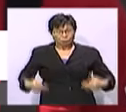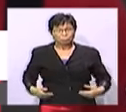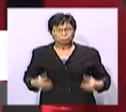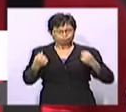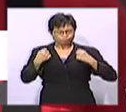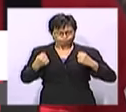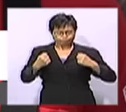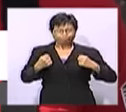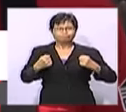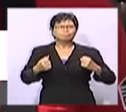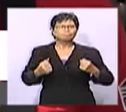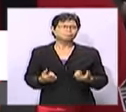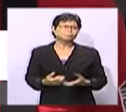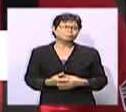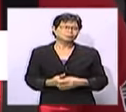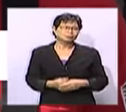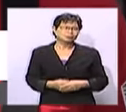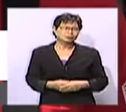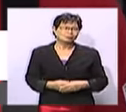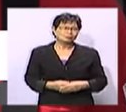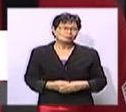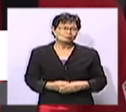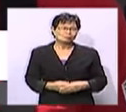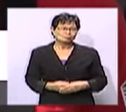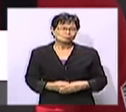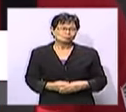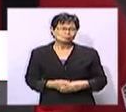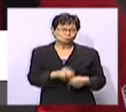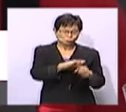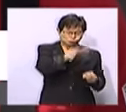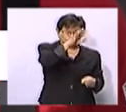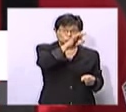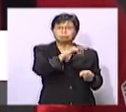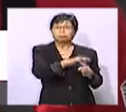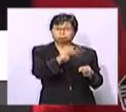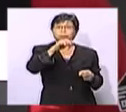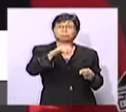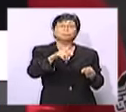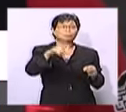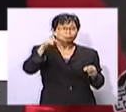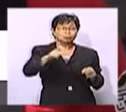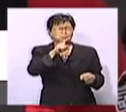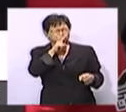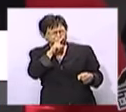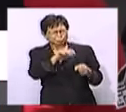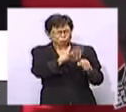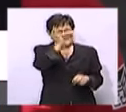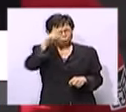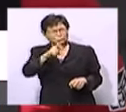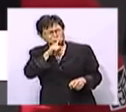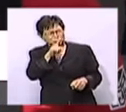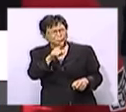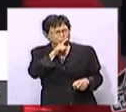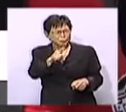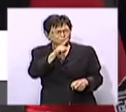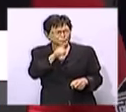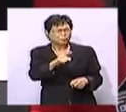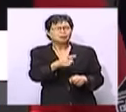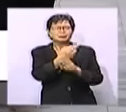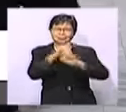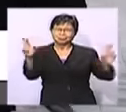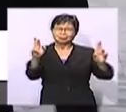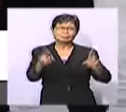fit. Daripada segi spiritual juga, kena benar-benar dalam keadaan